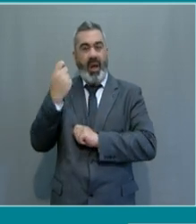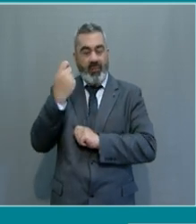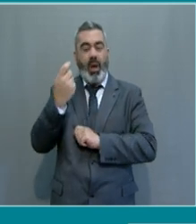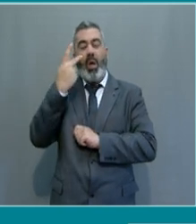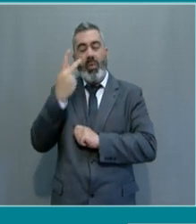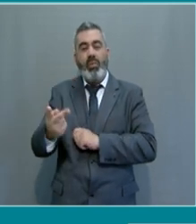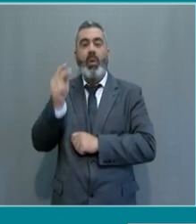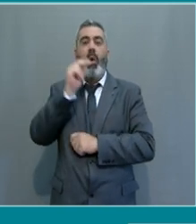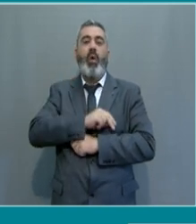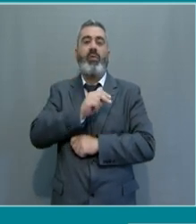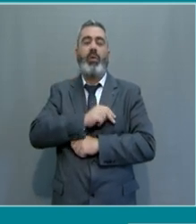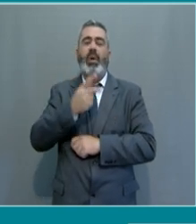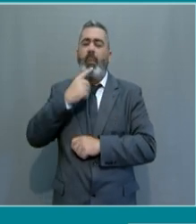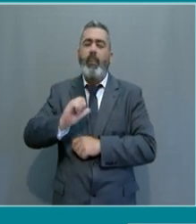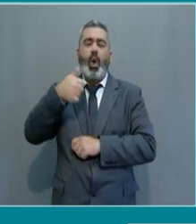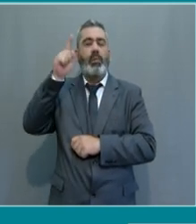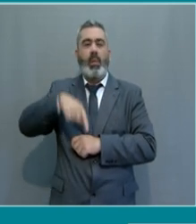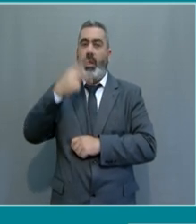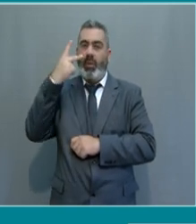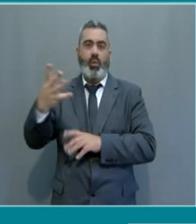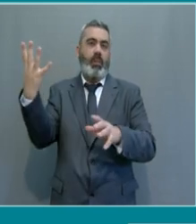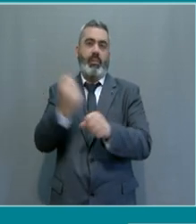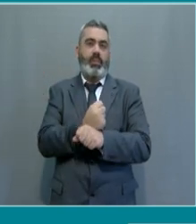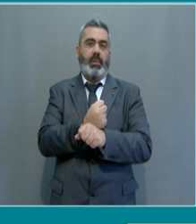ένα όφελος το οποίο θα το δούμε από την πρώτη μέρα.